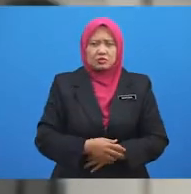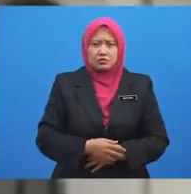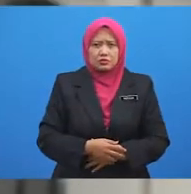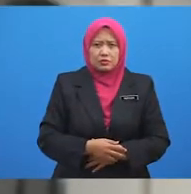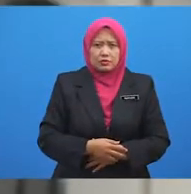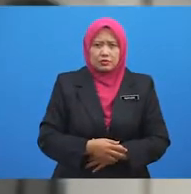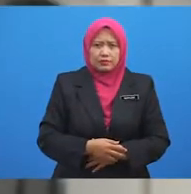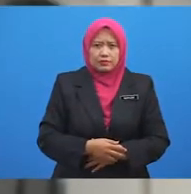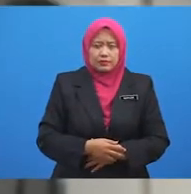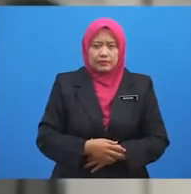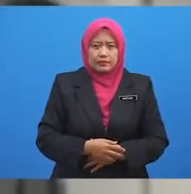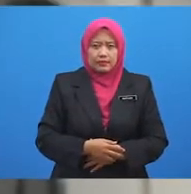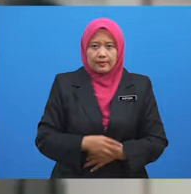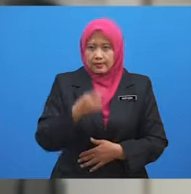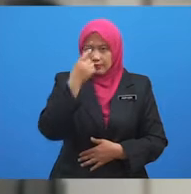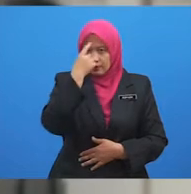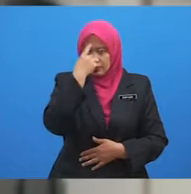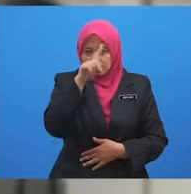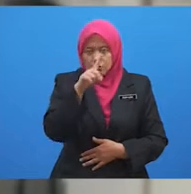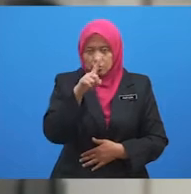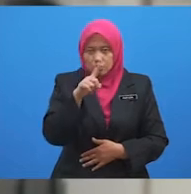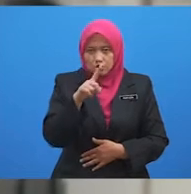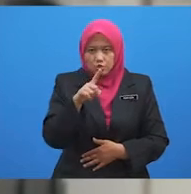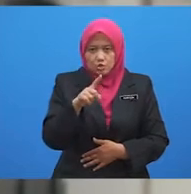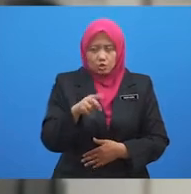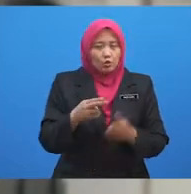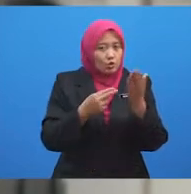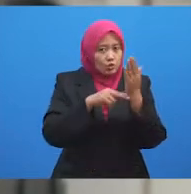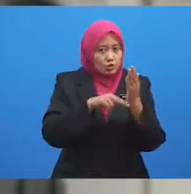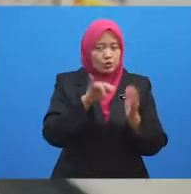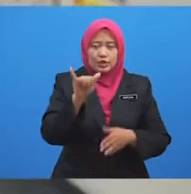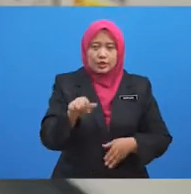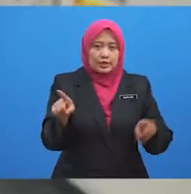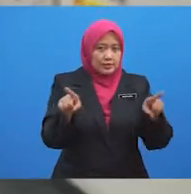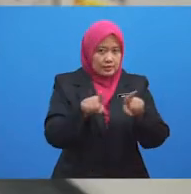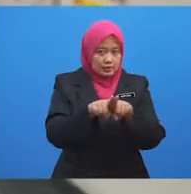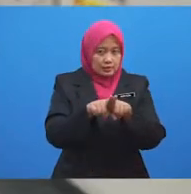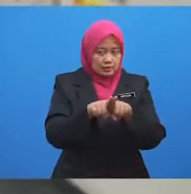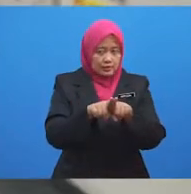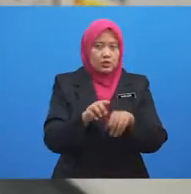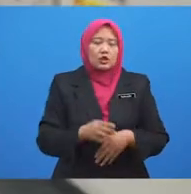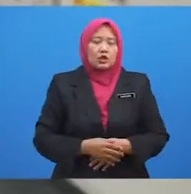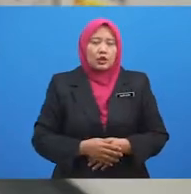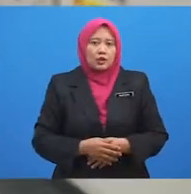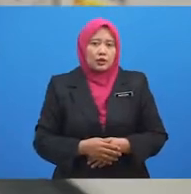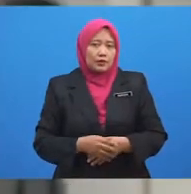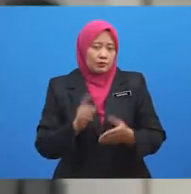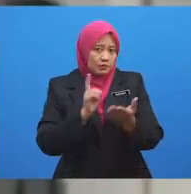Ya, bagus. Unsur yang sama mempunyai bilangan proton yang